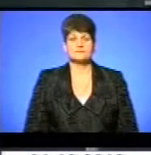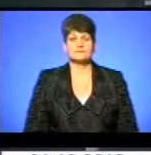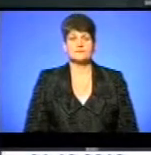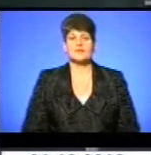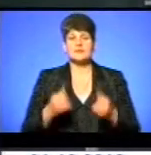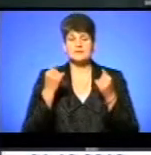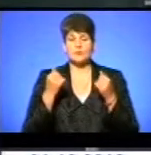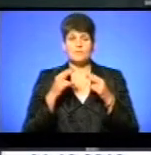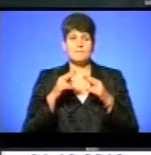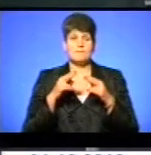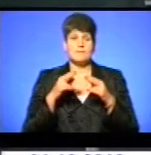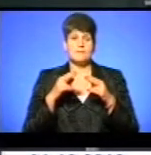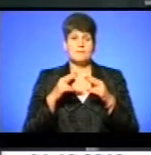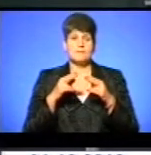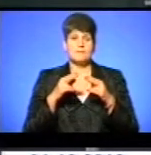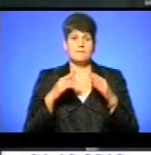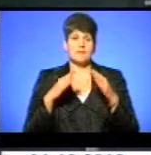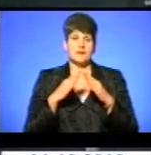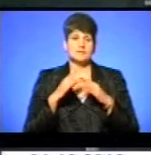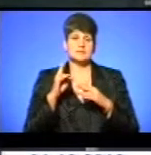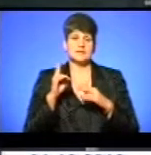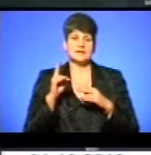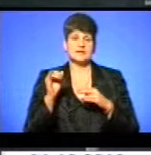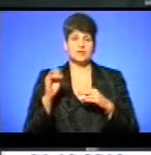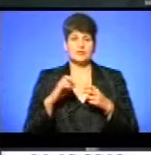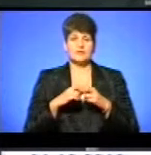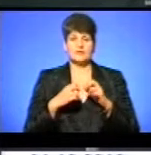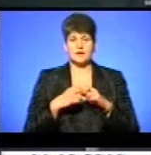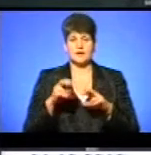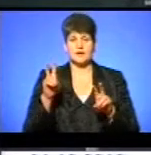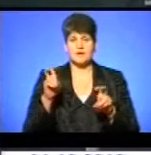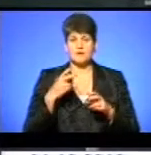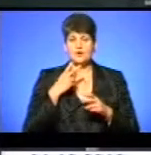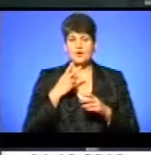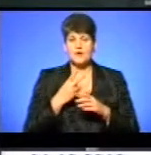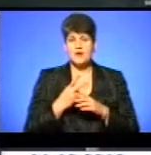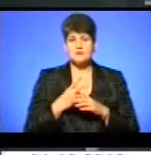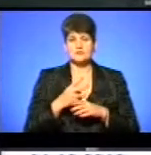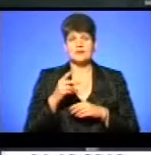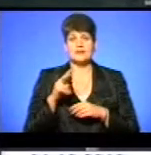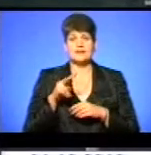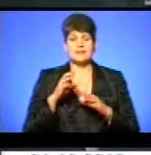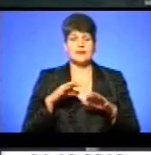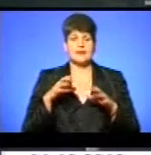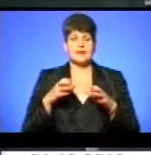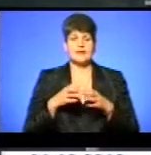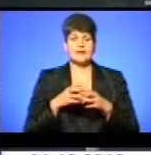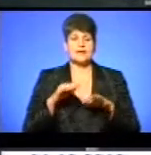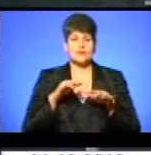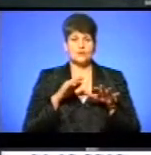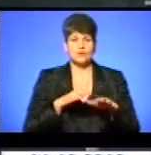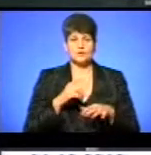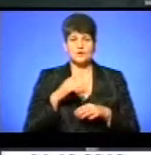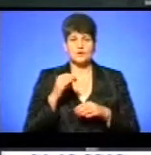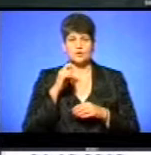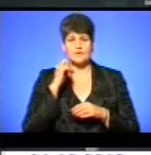Зараз у Палаці кіно на вулиці Івана Франка в Тернополі показують фільм кінорежисера Тараса Химича «Легіон. Хроніка української галицької